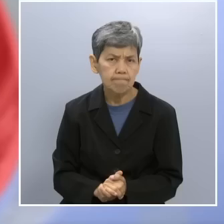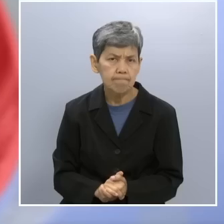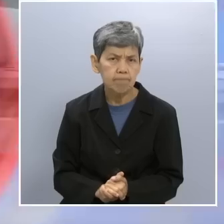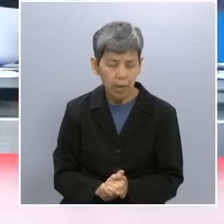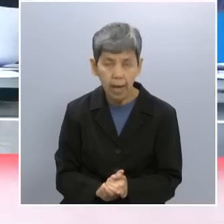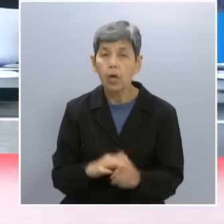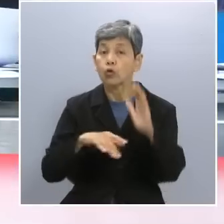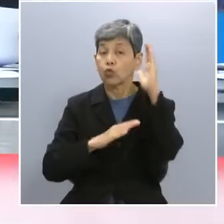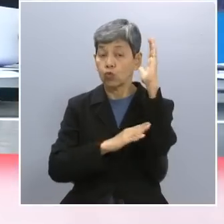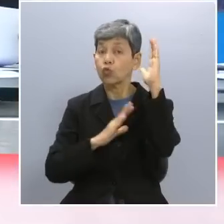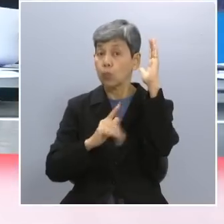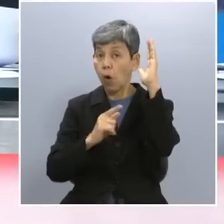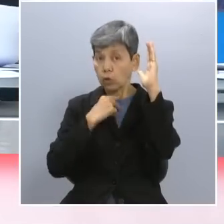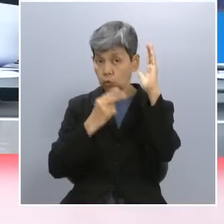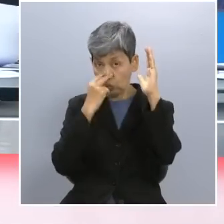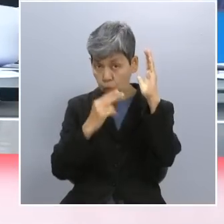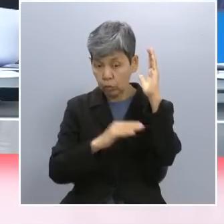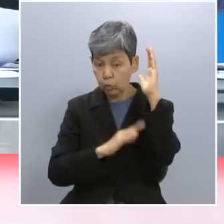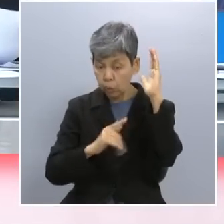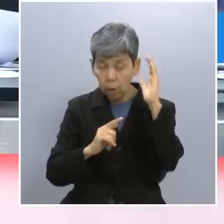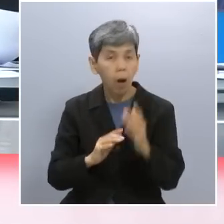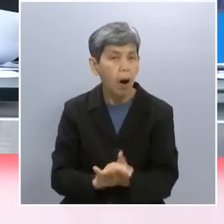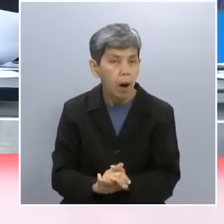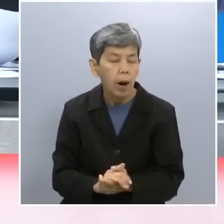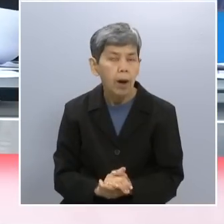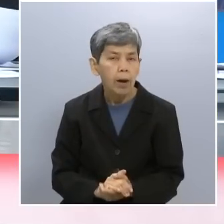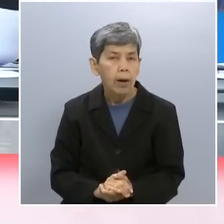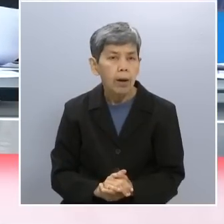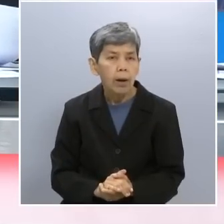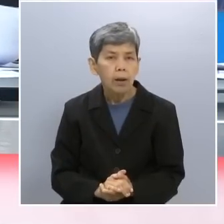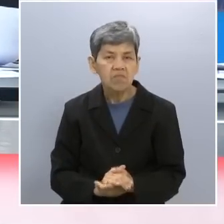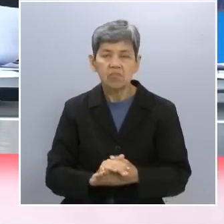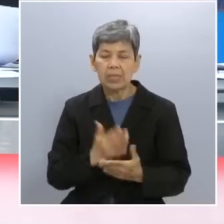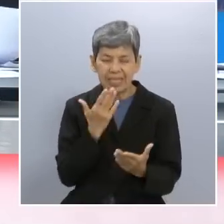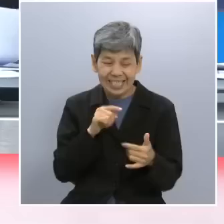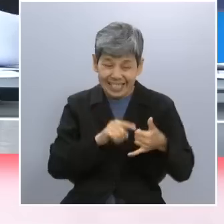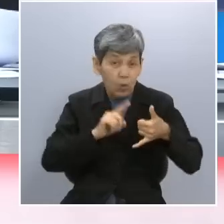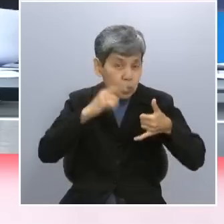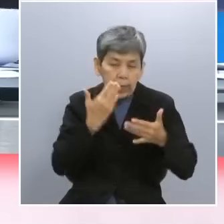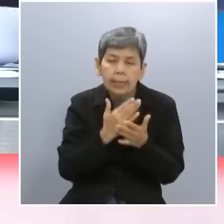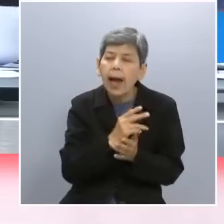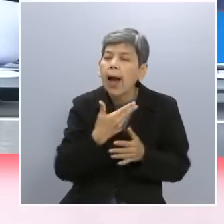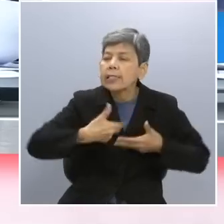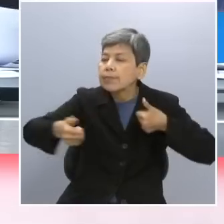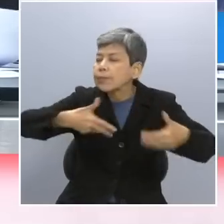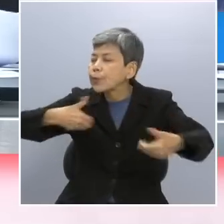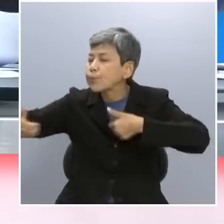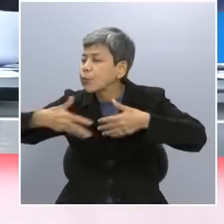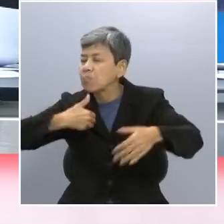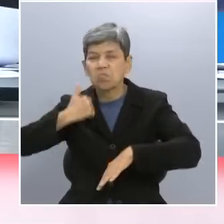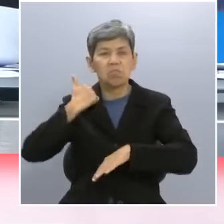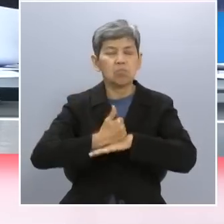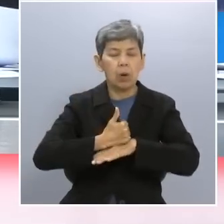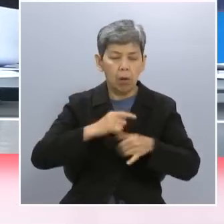ไปที่ชุมพรครับคุณผู้ชมครับกรณีของเจ้าแม่เงินกู้นะฮะเขาว่าแบบนั้นนะฮะแกเนี่ยไป